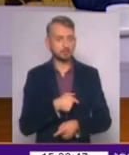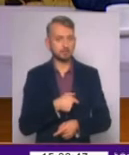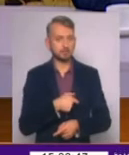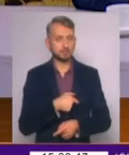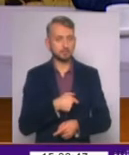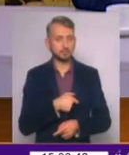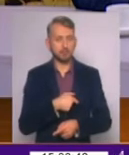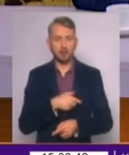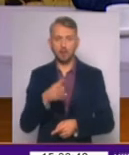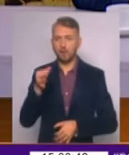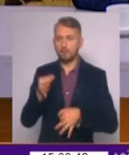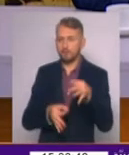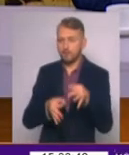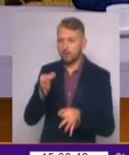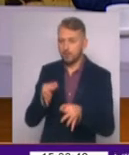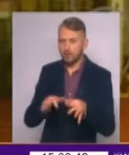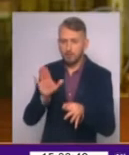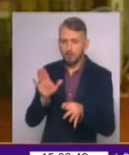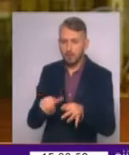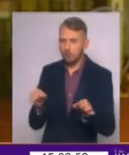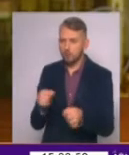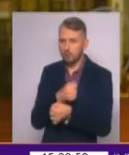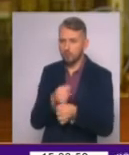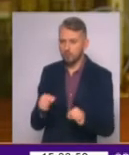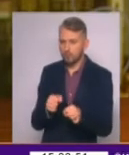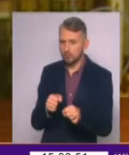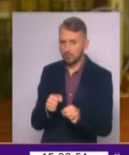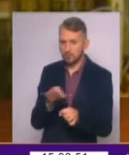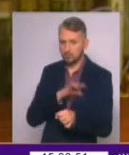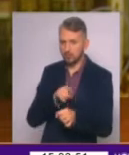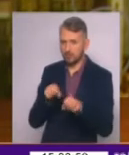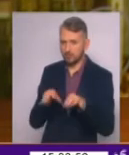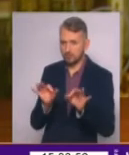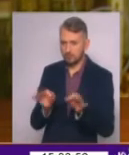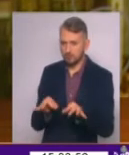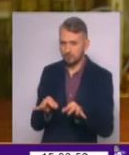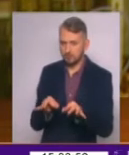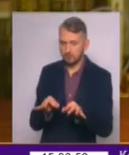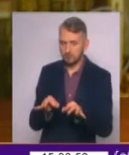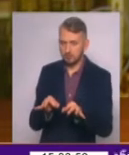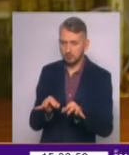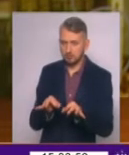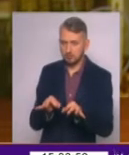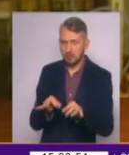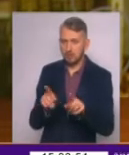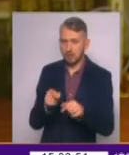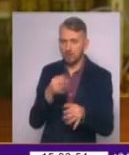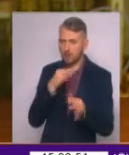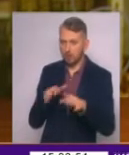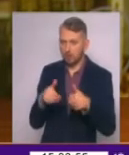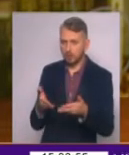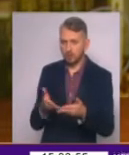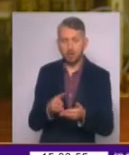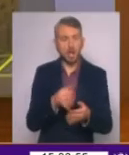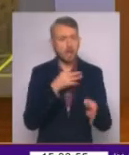Тобто в суді жодним чином потім не можна навіть рекомендаційно застосувати це рішення? Навіть рекомендаційно?